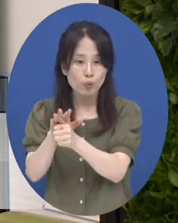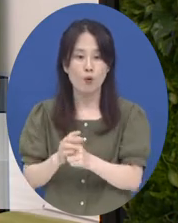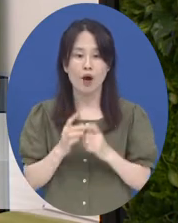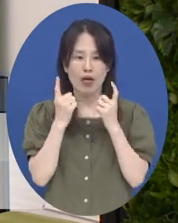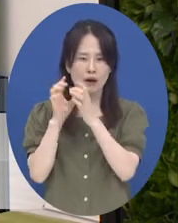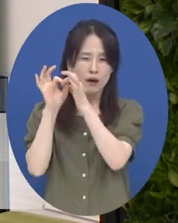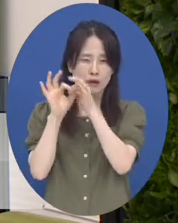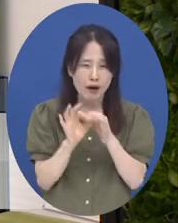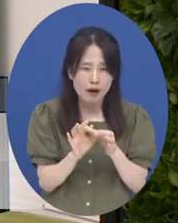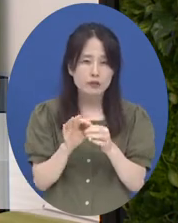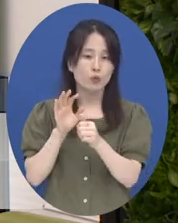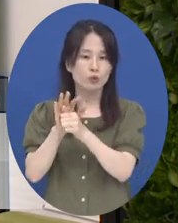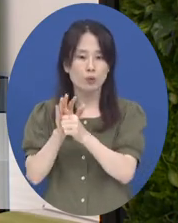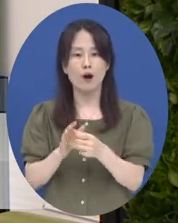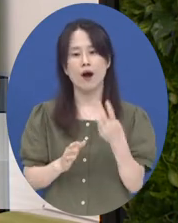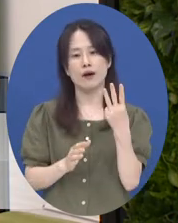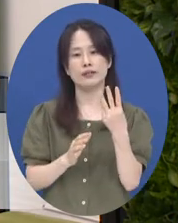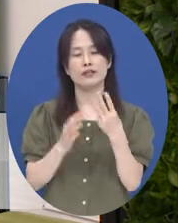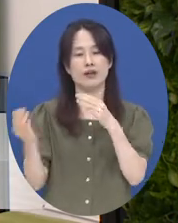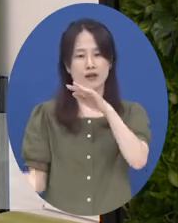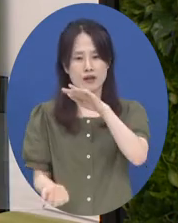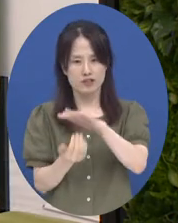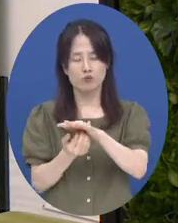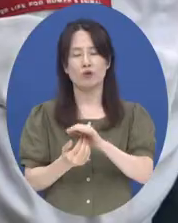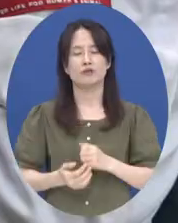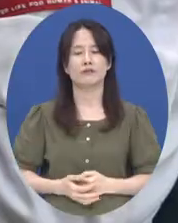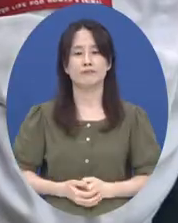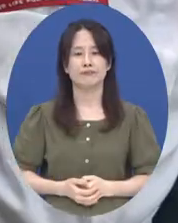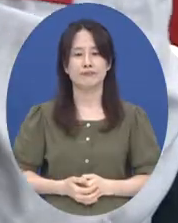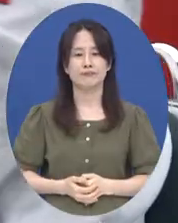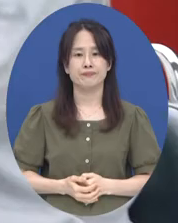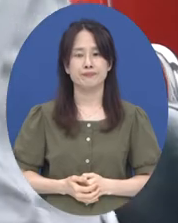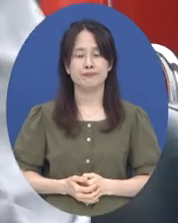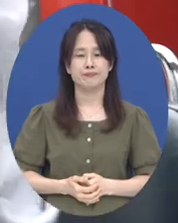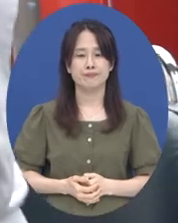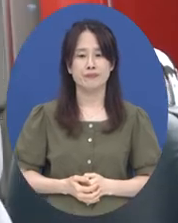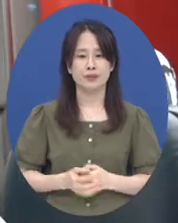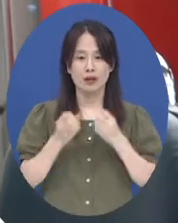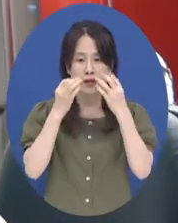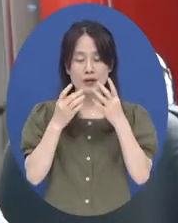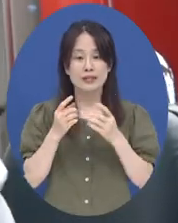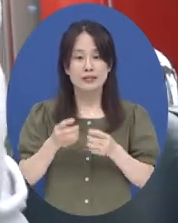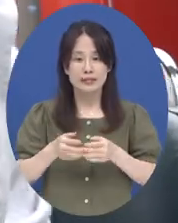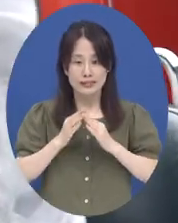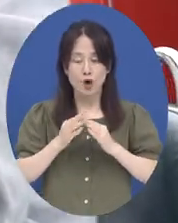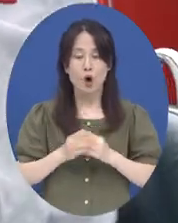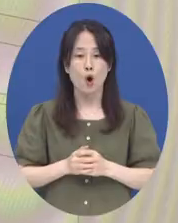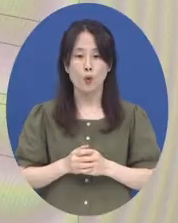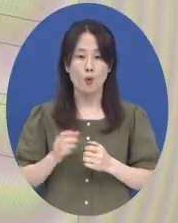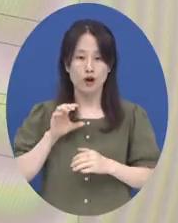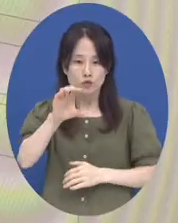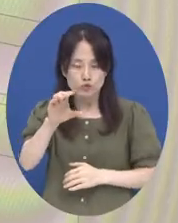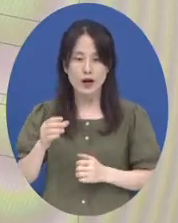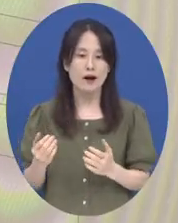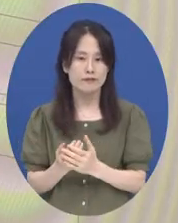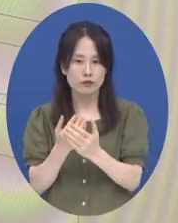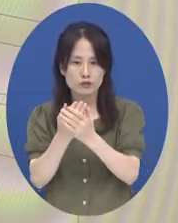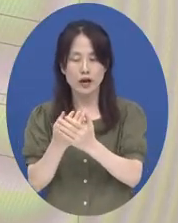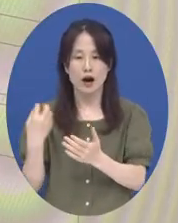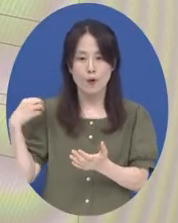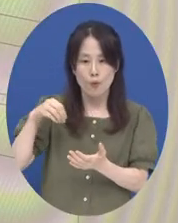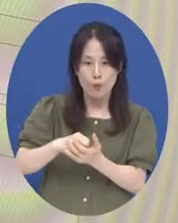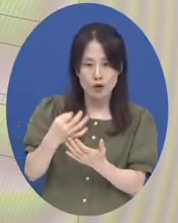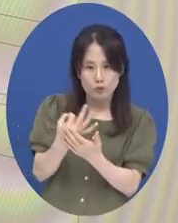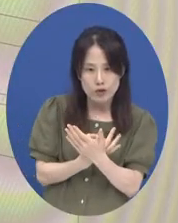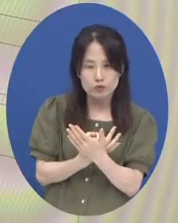지속적인 엑셀러레이팅, 이렇게 세 박자가 맞았기 때문입니다. 경기도는 창업과 투자, 성장, 회수, 재투자에 이르는